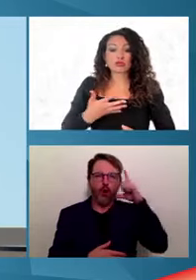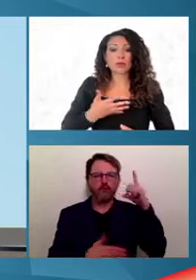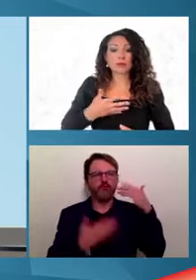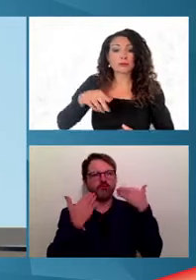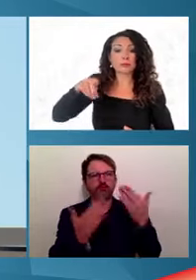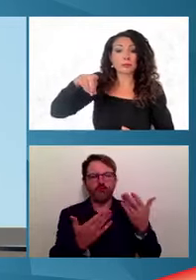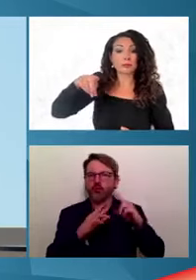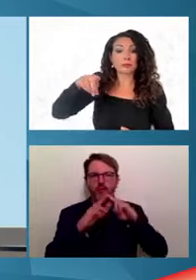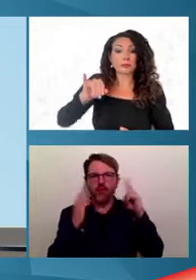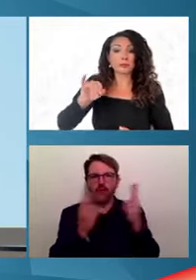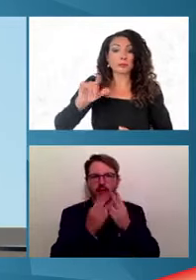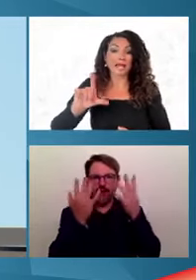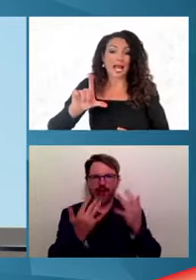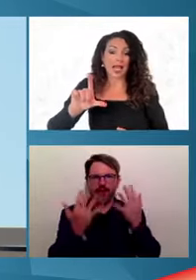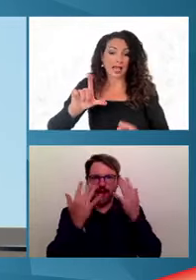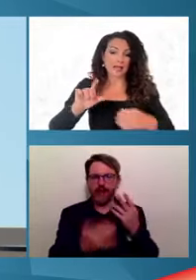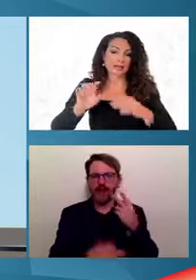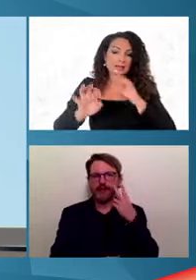wir mit